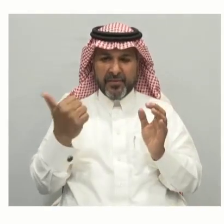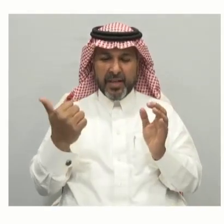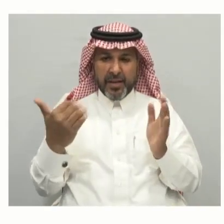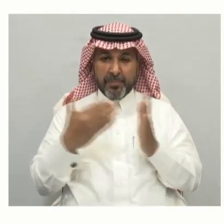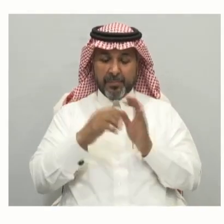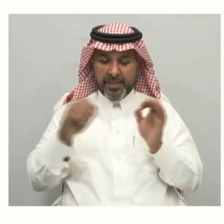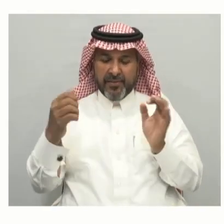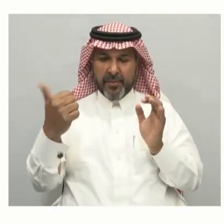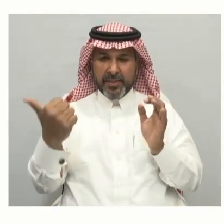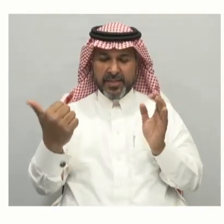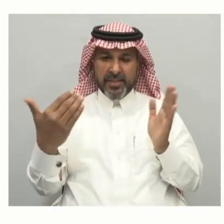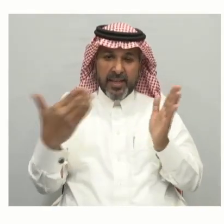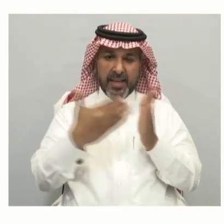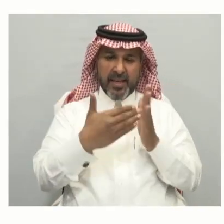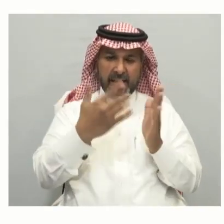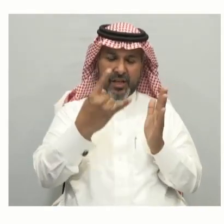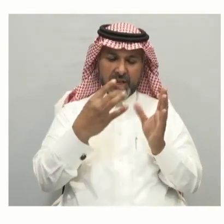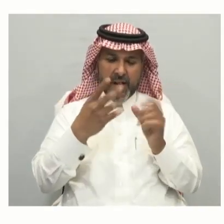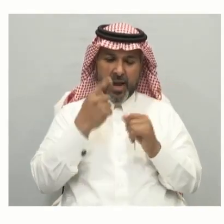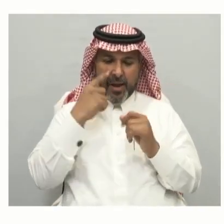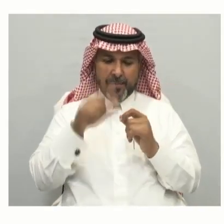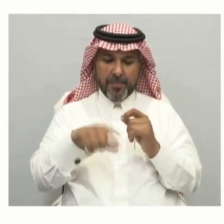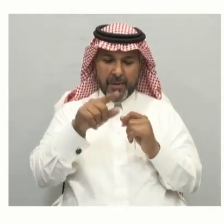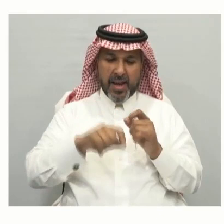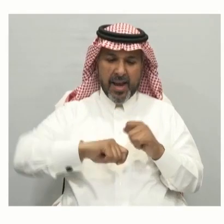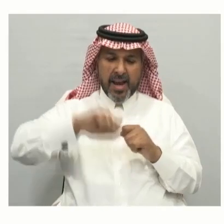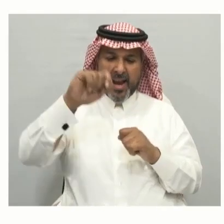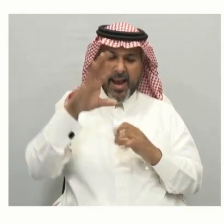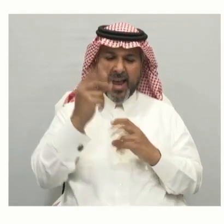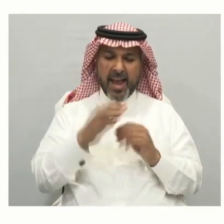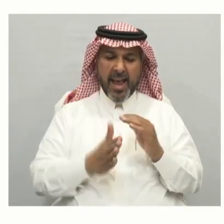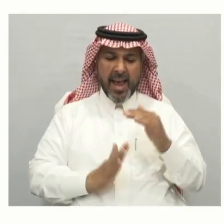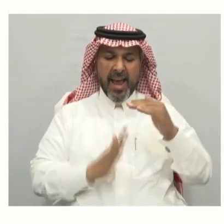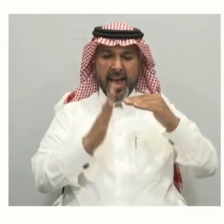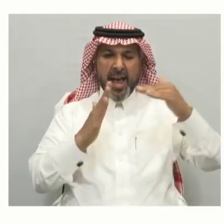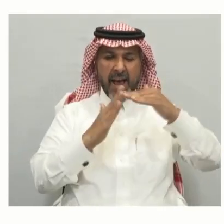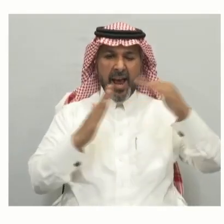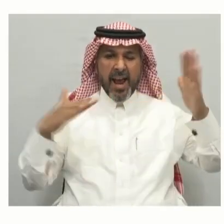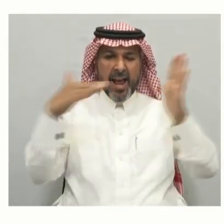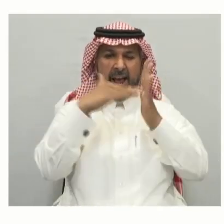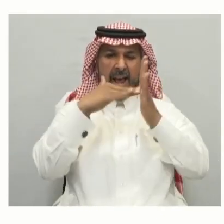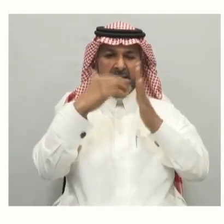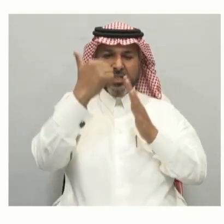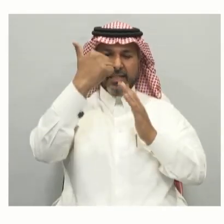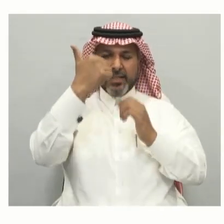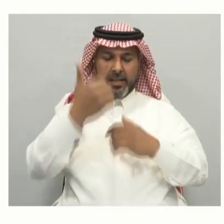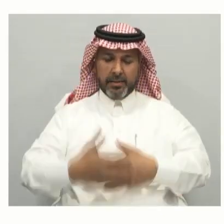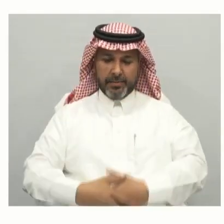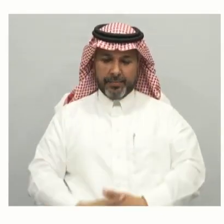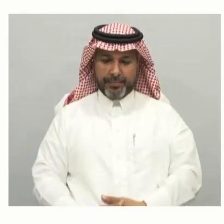نلاحظ ان هذه هي المسافه من سته الى عشره اذا هذا العمود يمثل عدد الطلاب كم عددهم صحيح